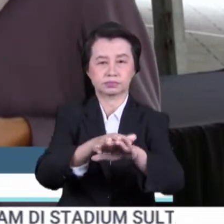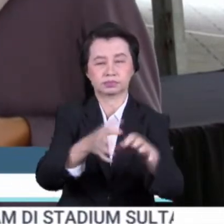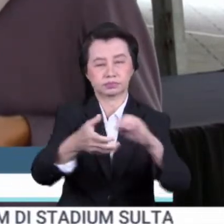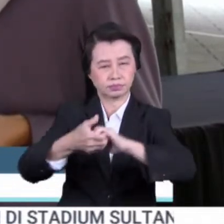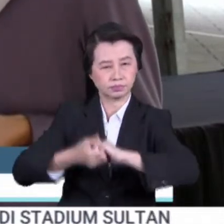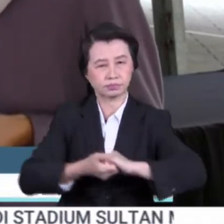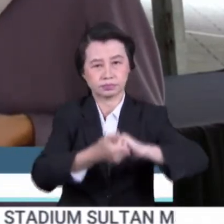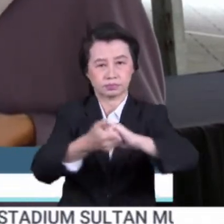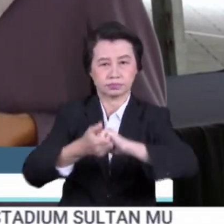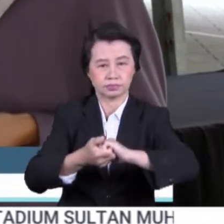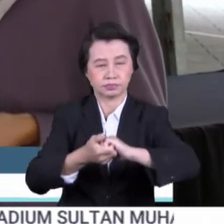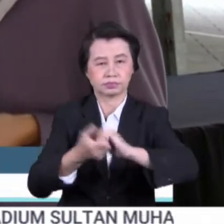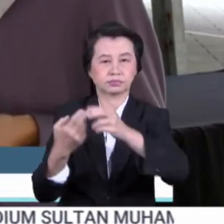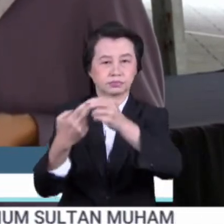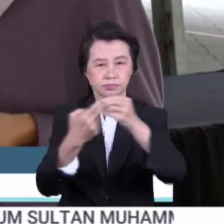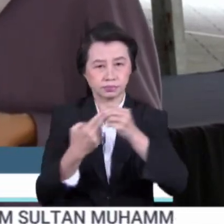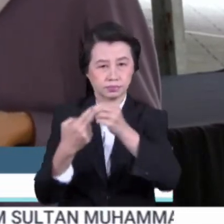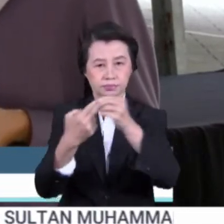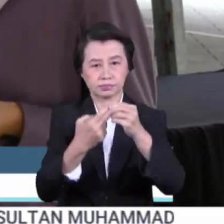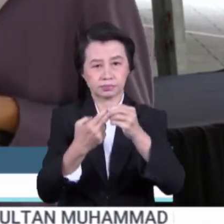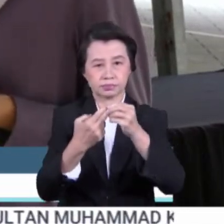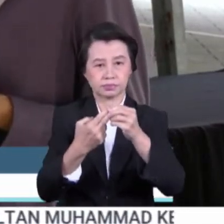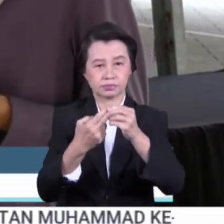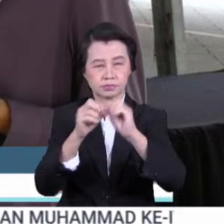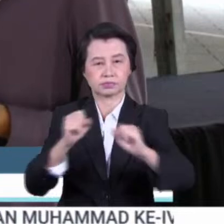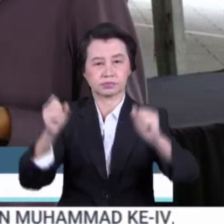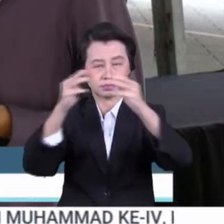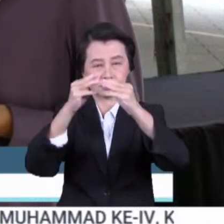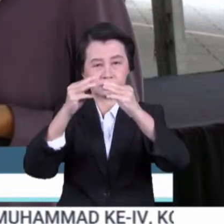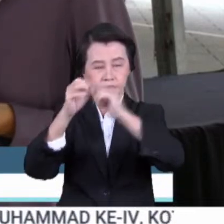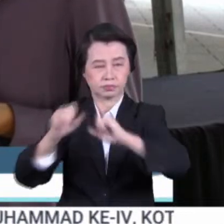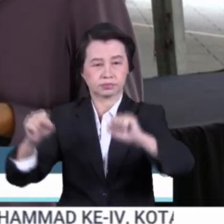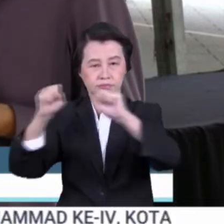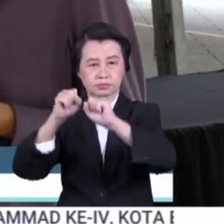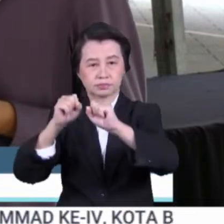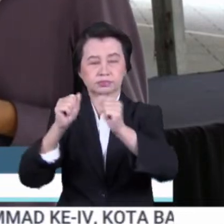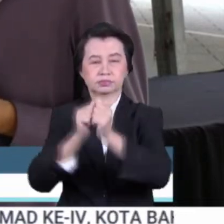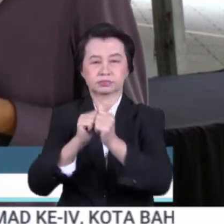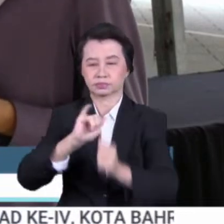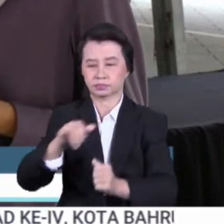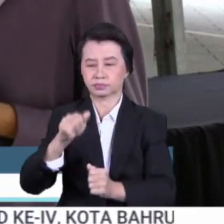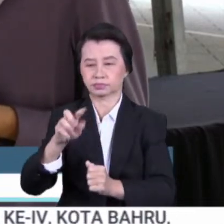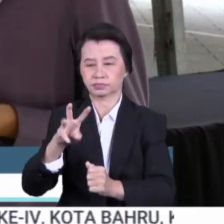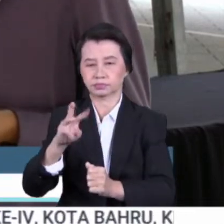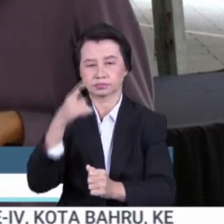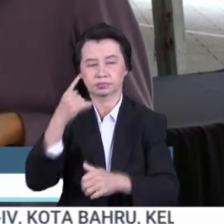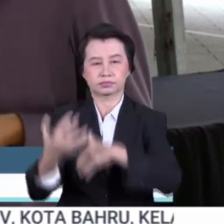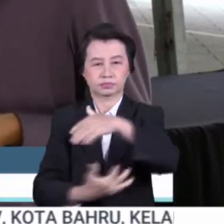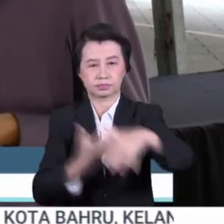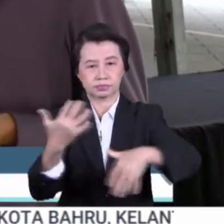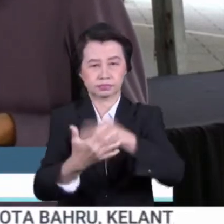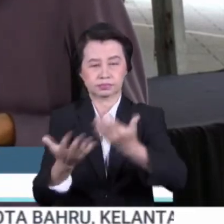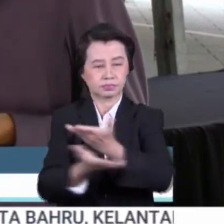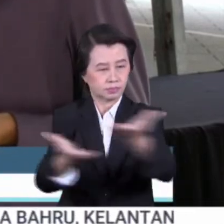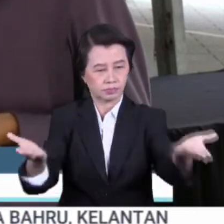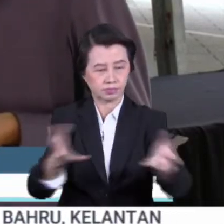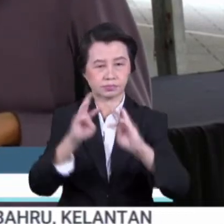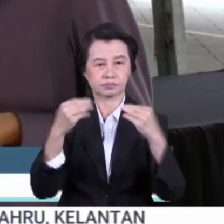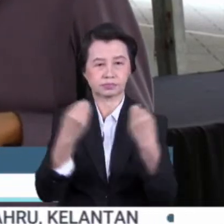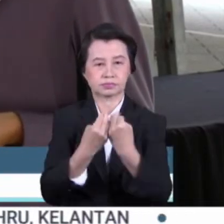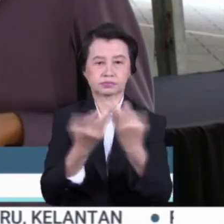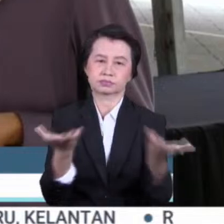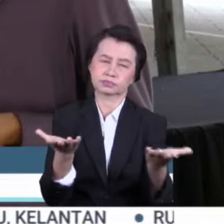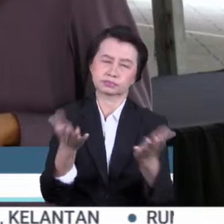dan mengukuhkan perpaduan gabungan masjid dan surau bersama rakan strategik bersama Ngejawi cuba untuk menyantuni semua masyarakat tanpa